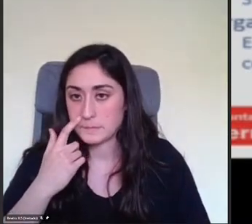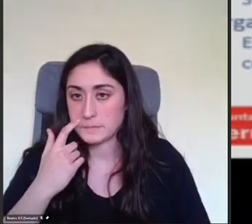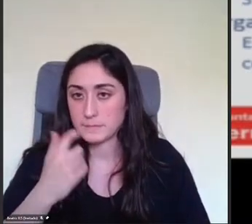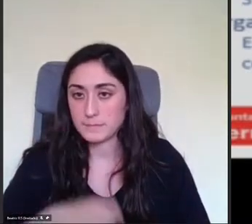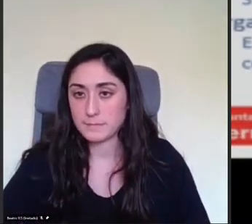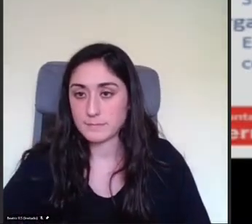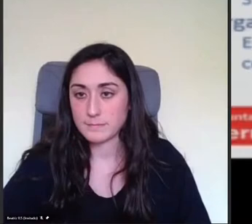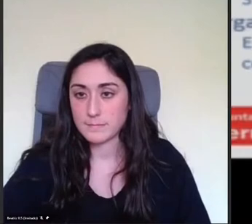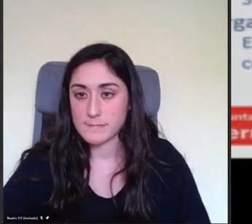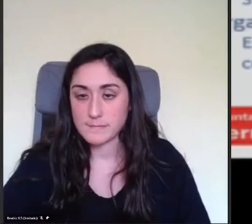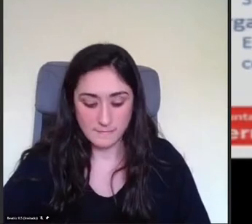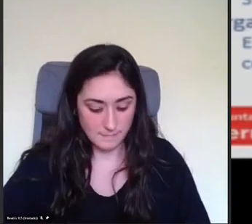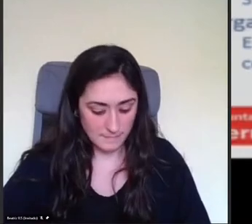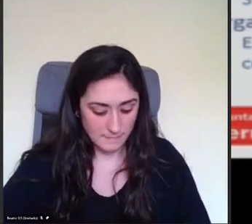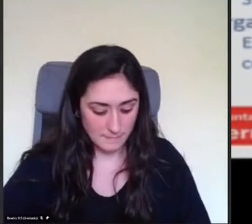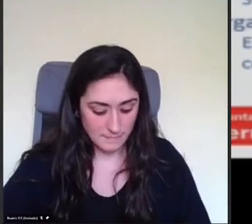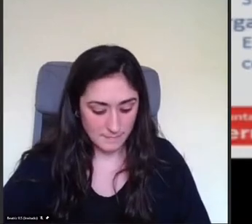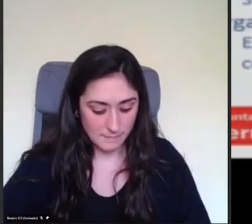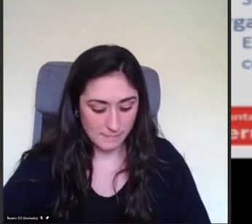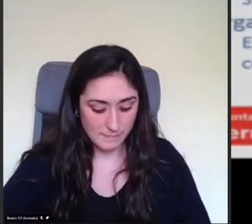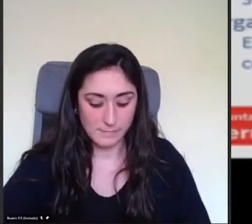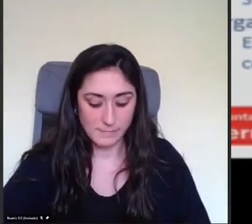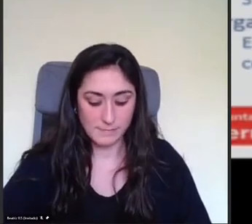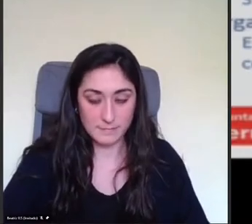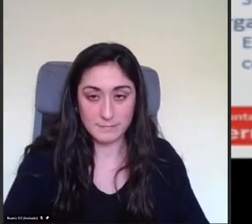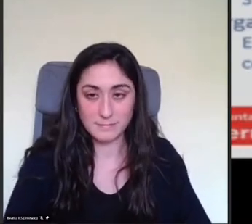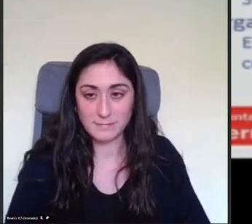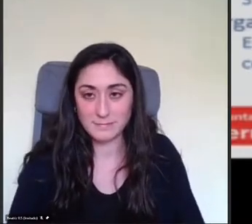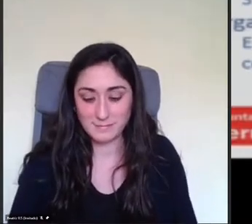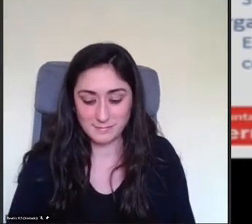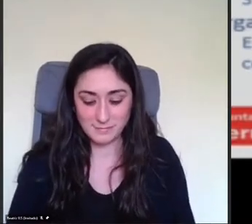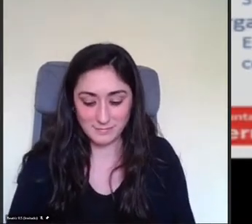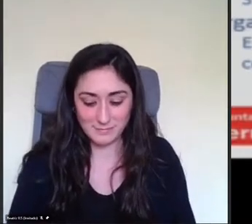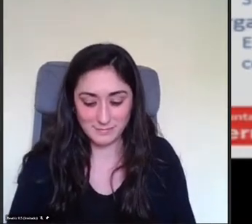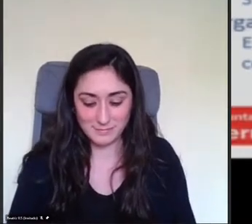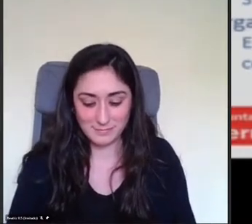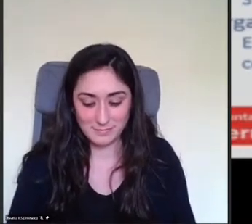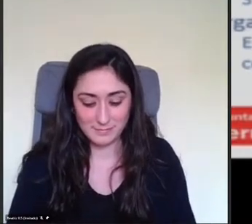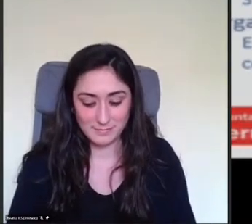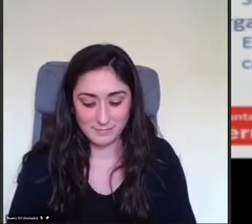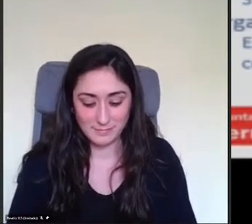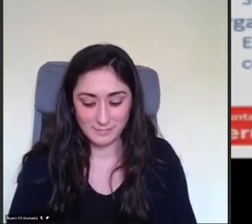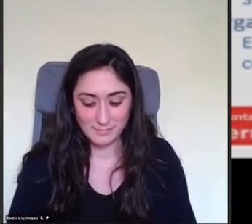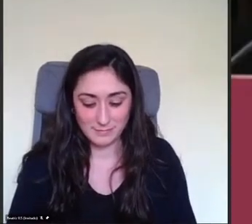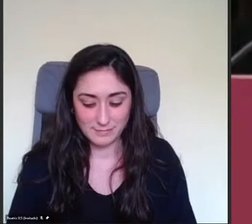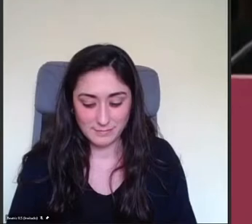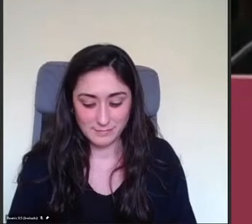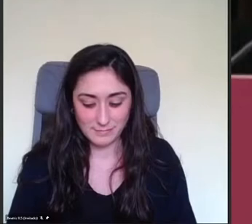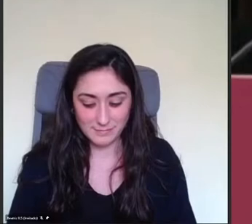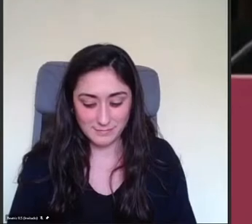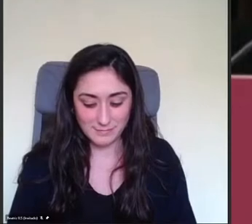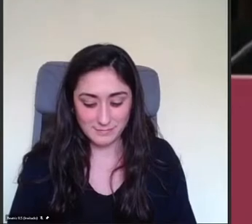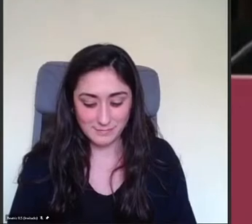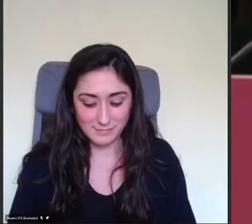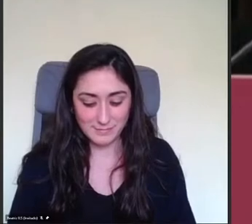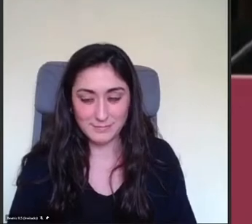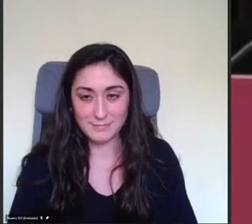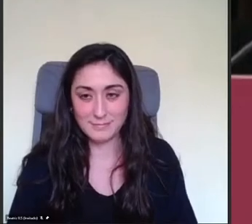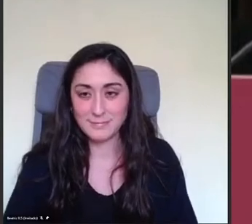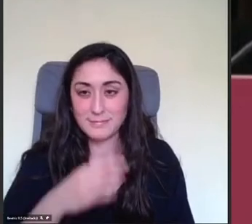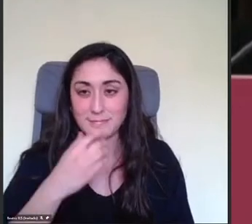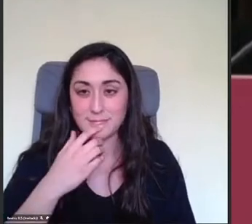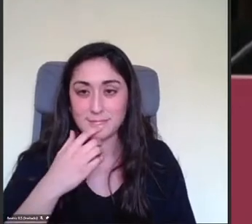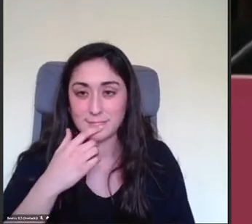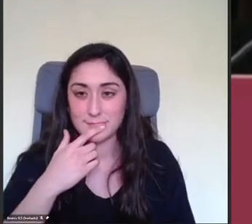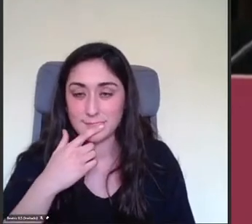aquesta època era perquè és, diguéssim, una persona que reprodueix. El que era